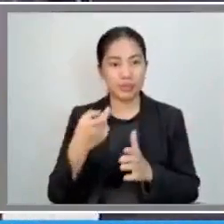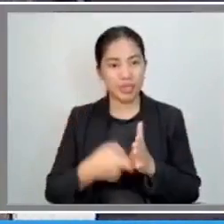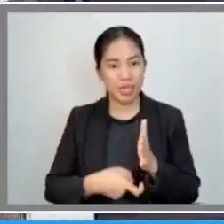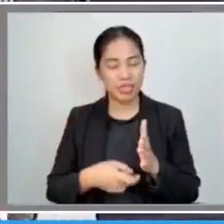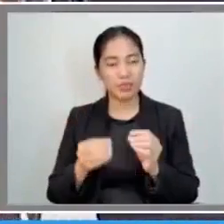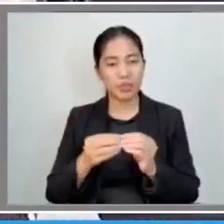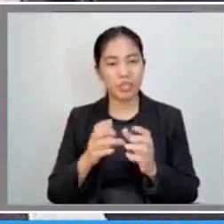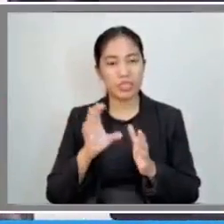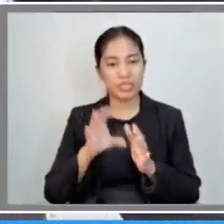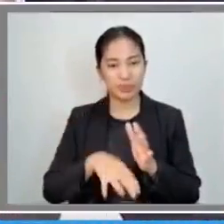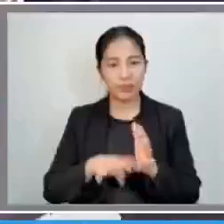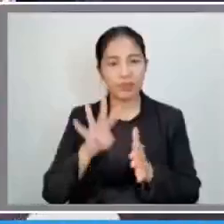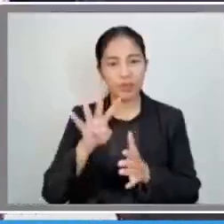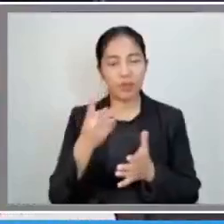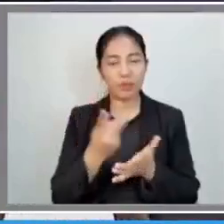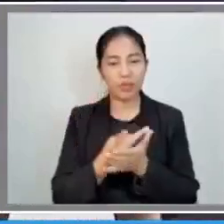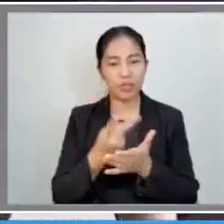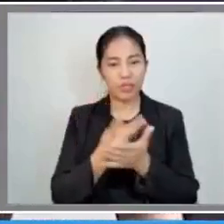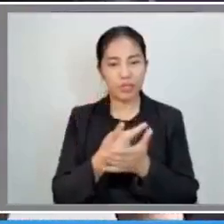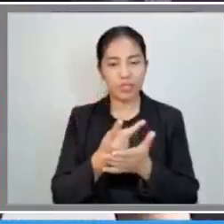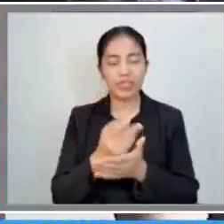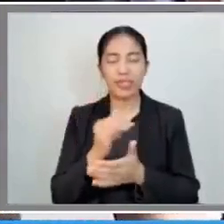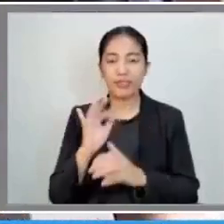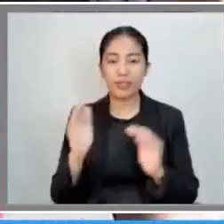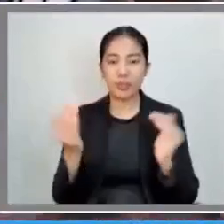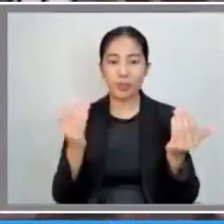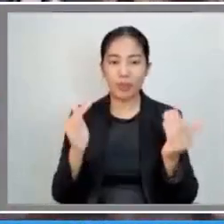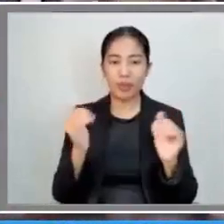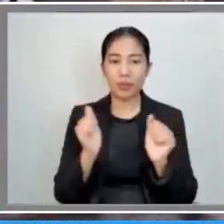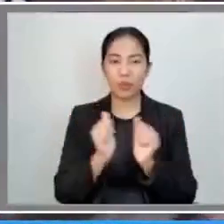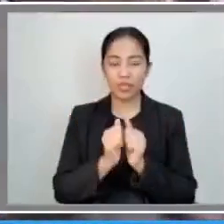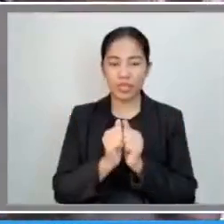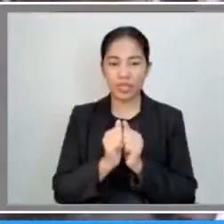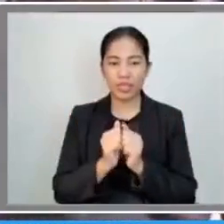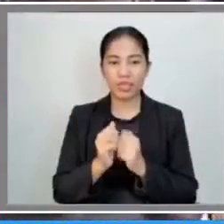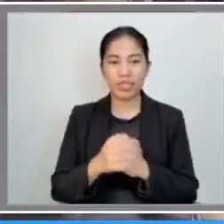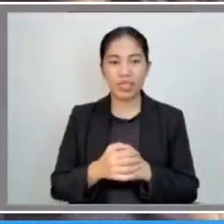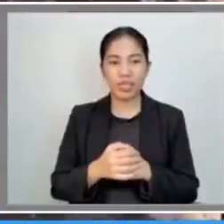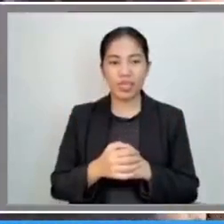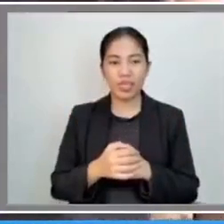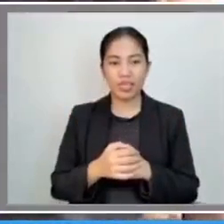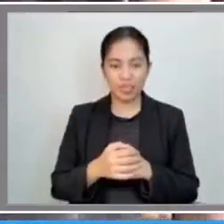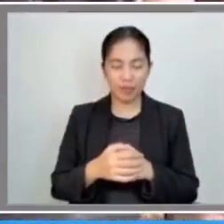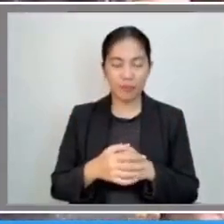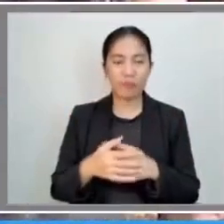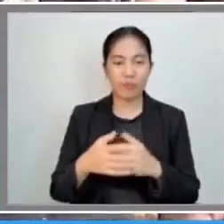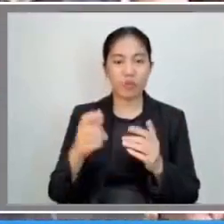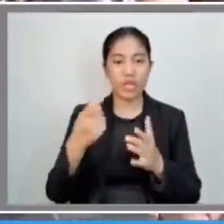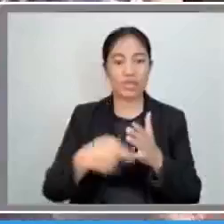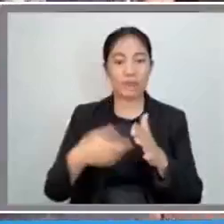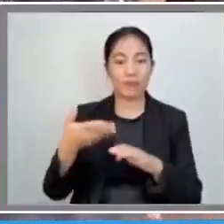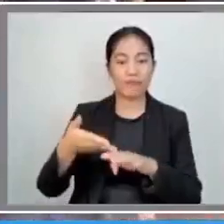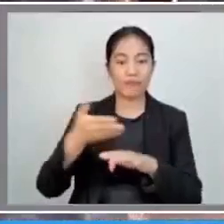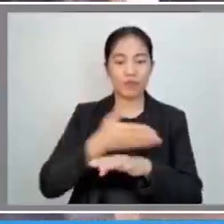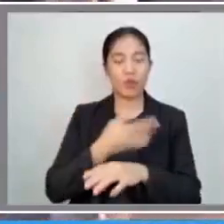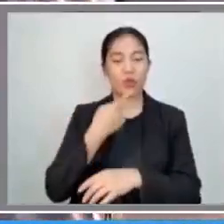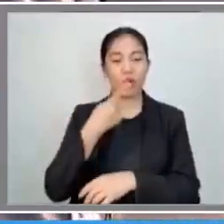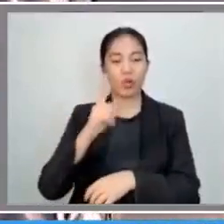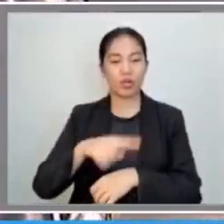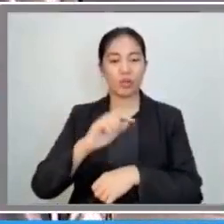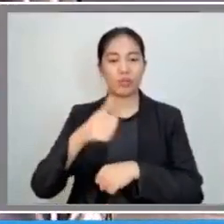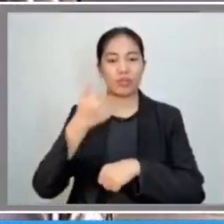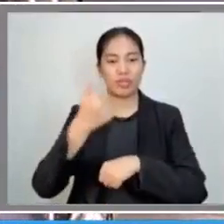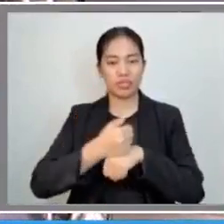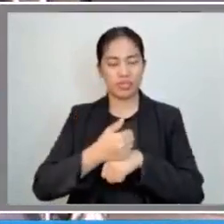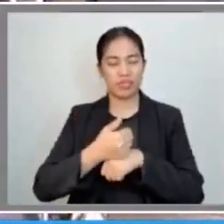na piso kung ikukumpara sa presyo niyan bago nagpa-price ceiling ang Pangulo. Tapos, yung regular tsaka yung well-milled